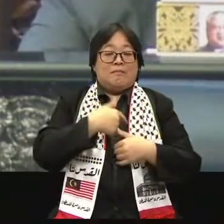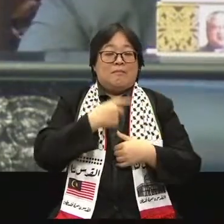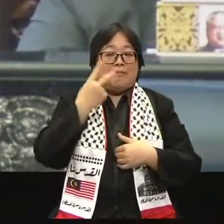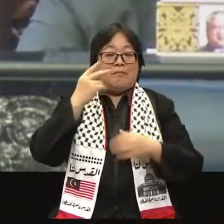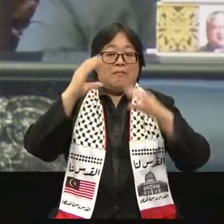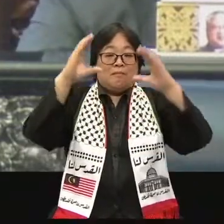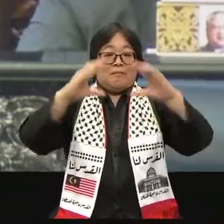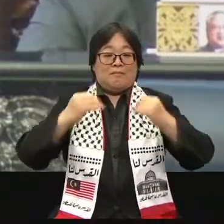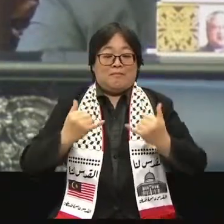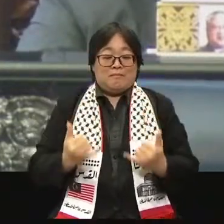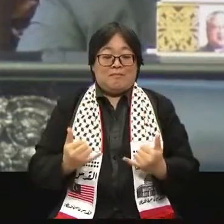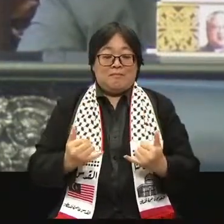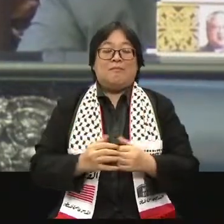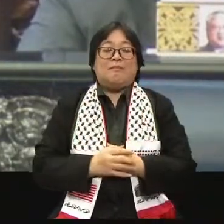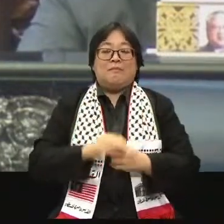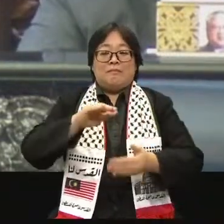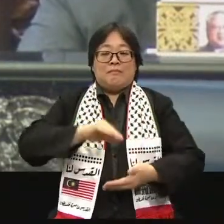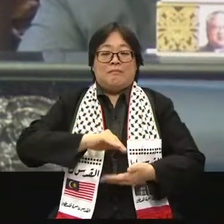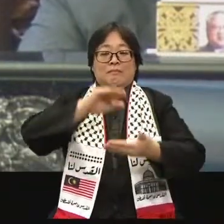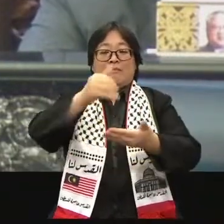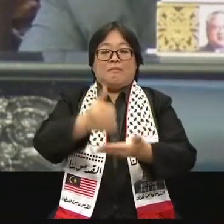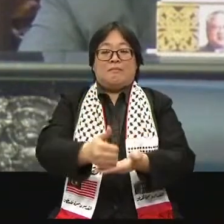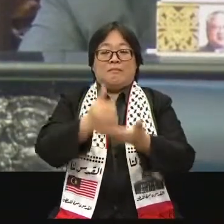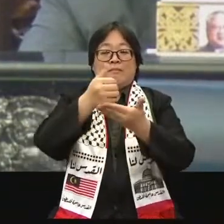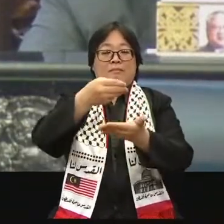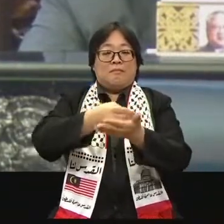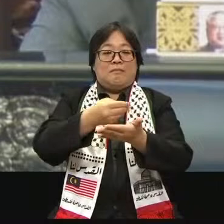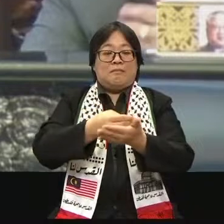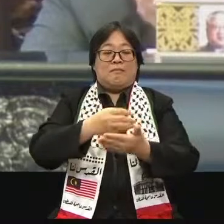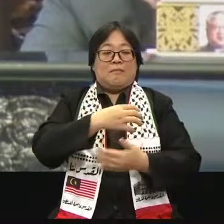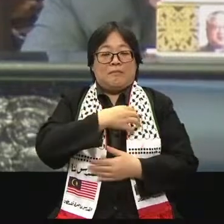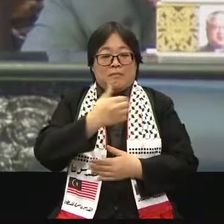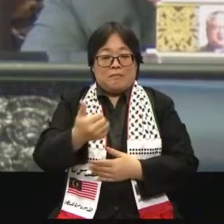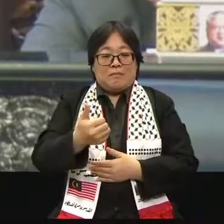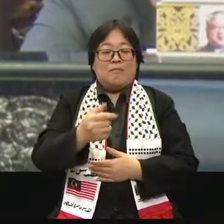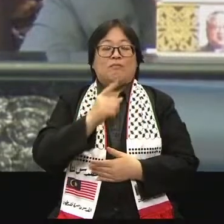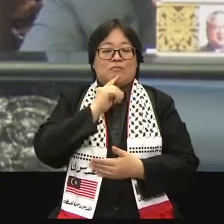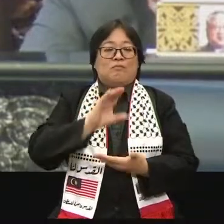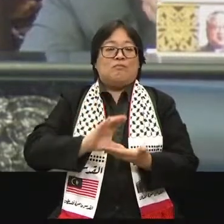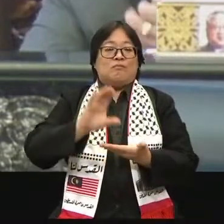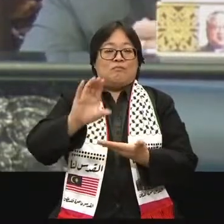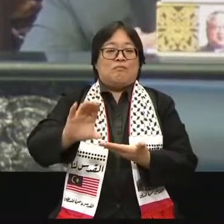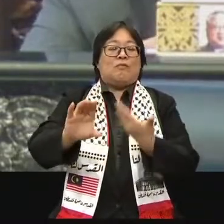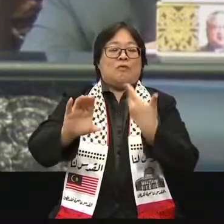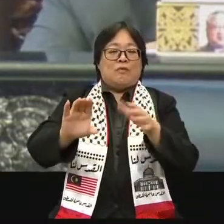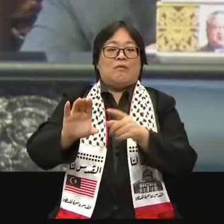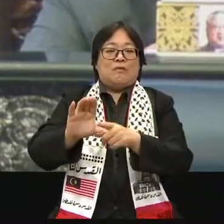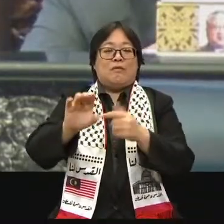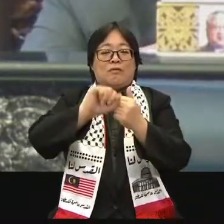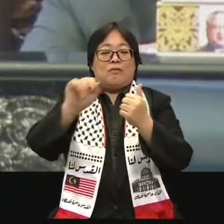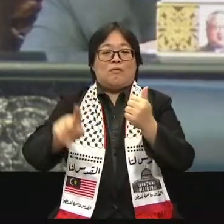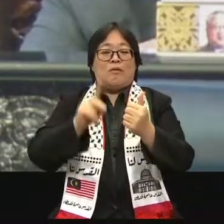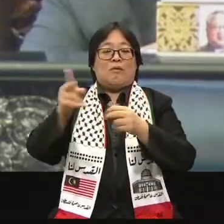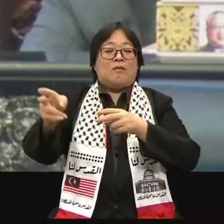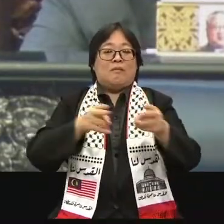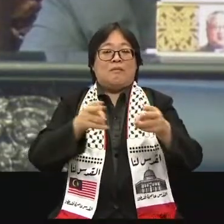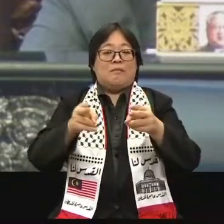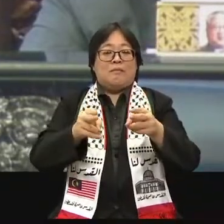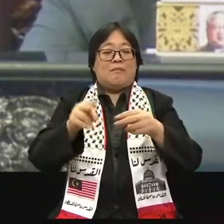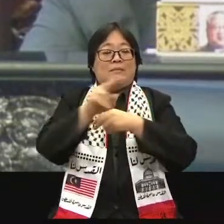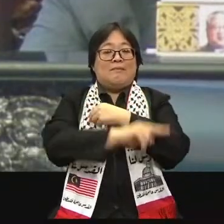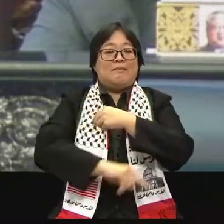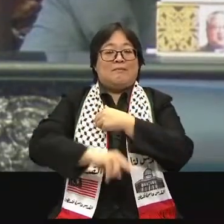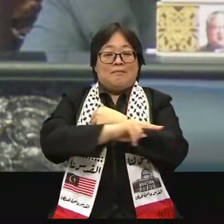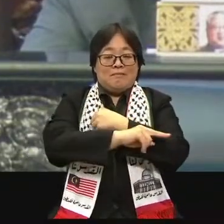mekanisme siaada penyaluran bantuanan pertukan as telah diberikan kepada jawatankuasa pengurusan bencana